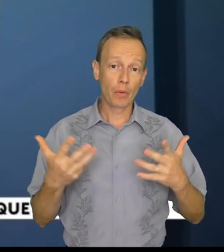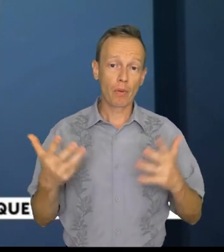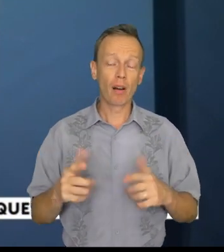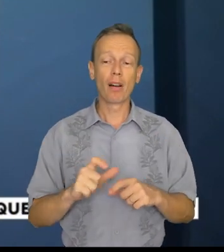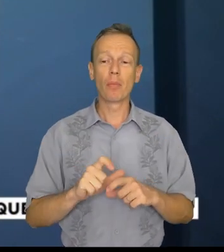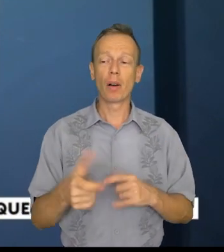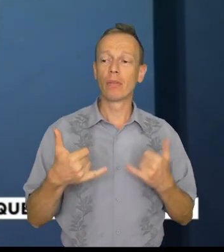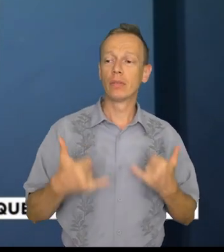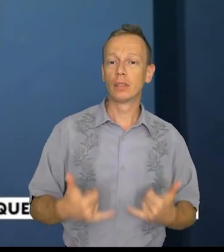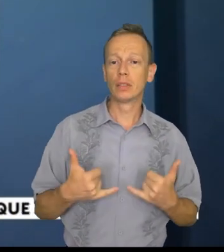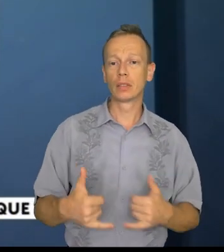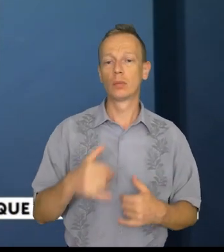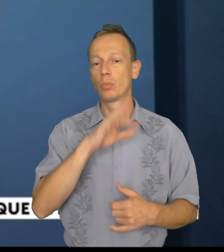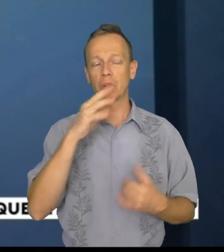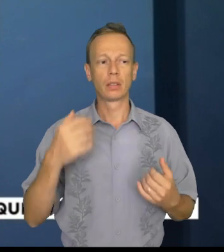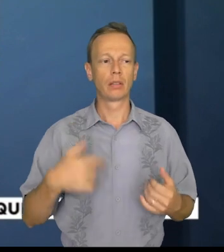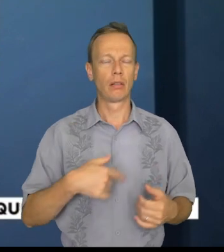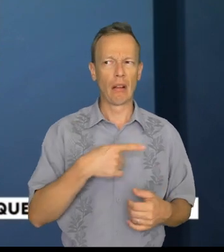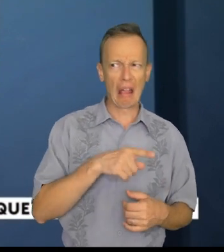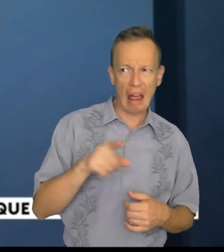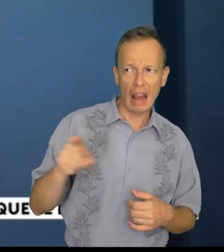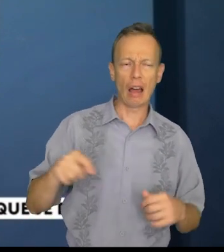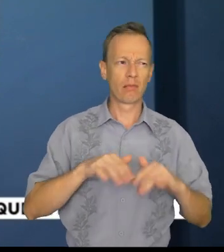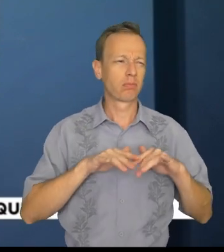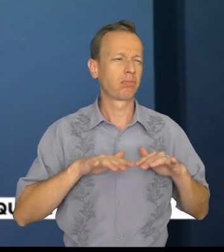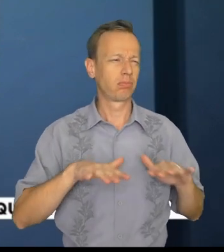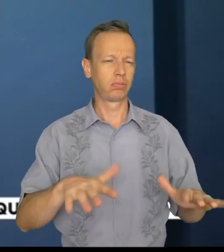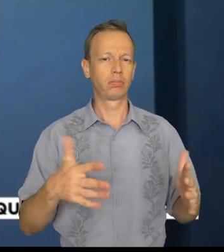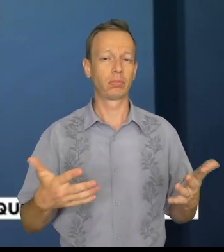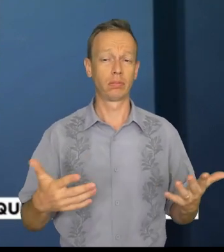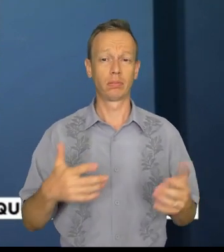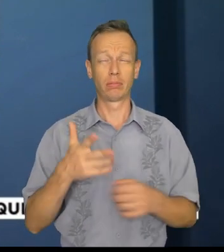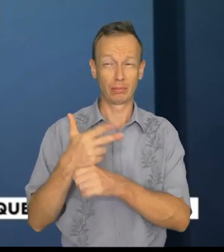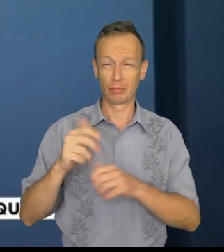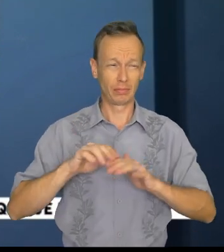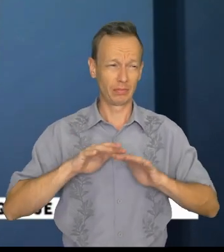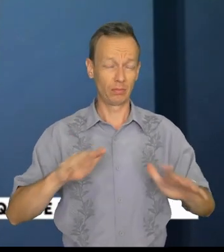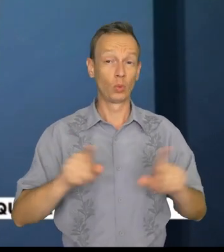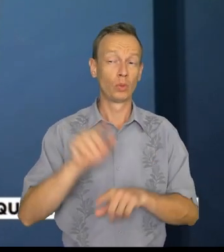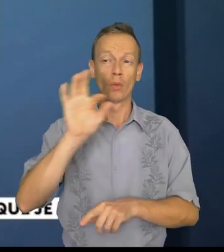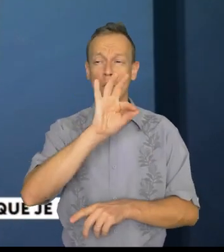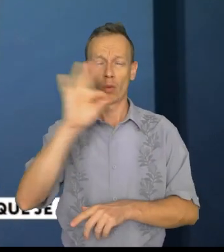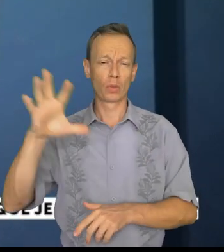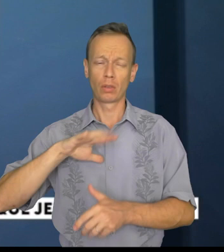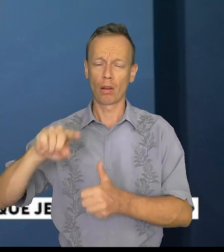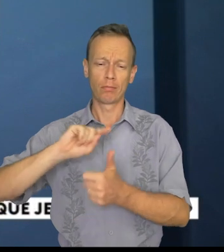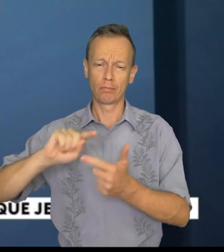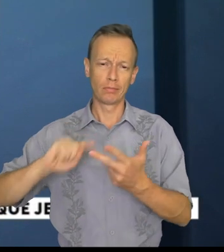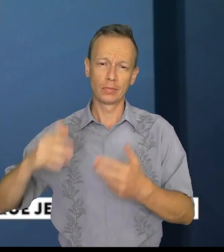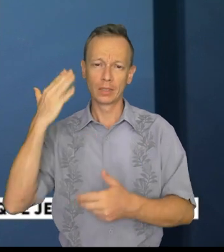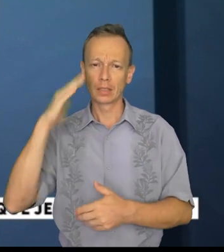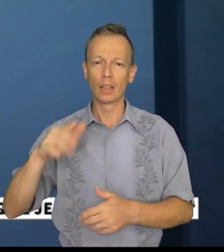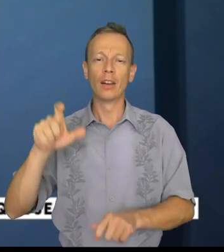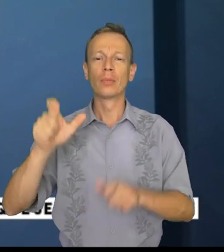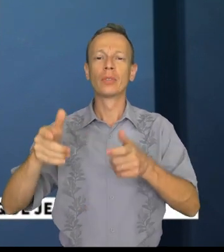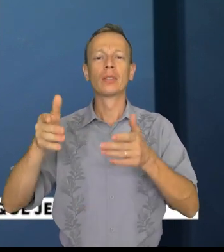publicité ici sur le territoire et voir ailleurs, en métropole aussi. On a des décideurs publics,